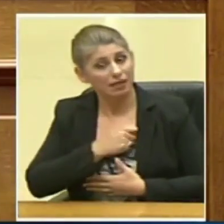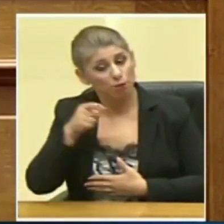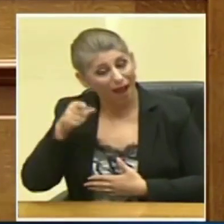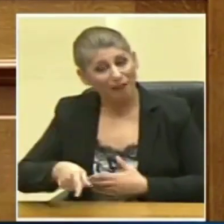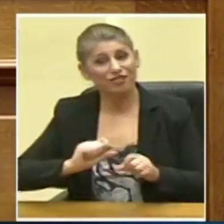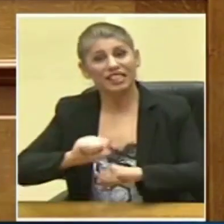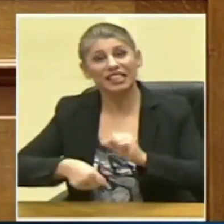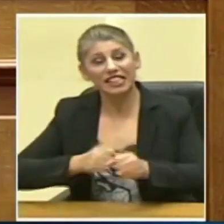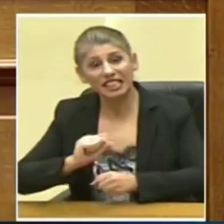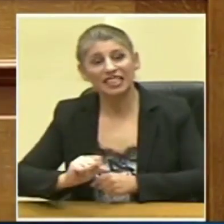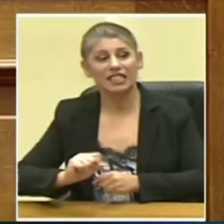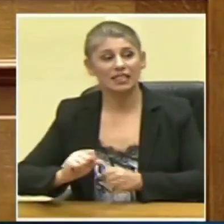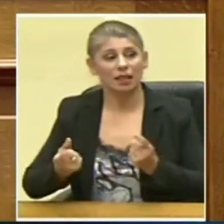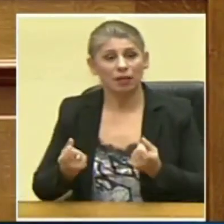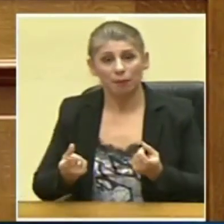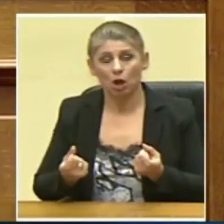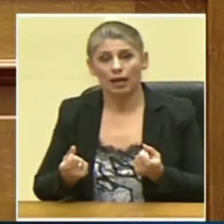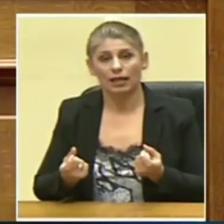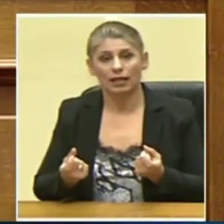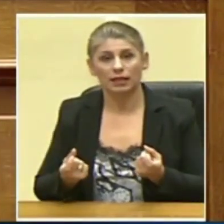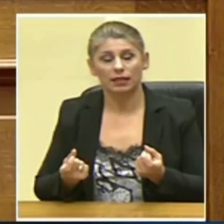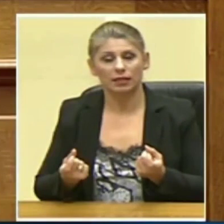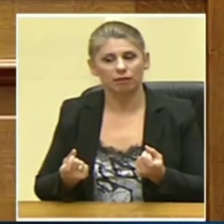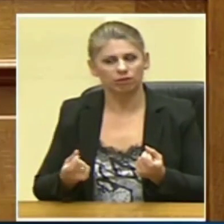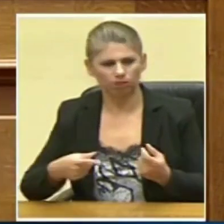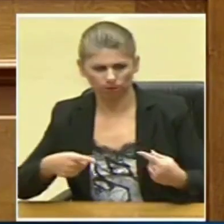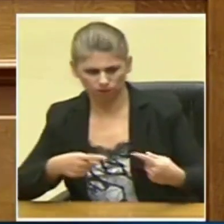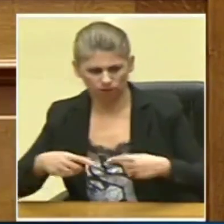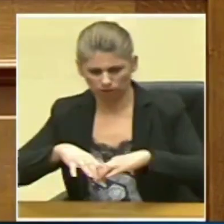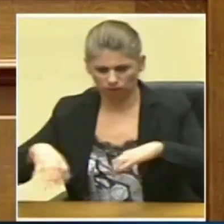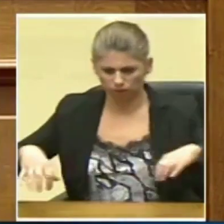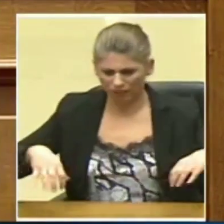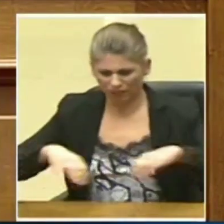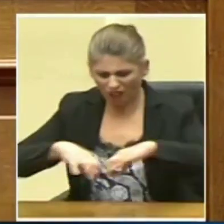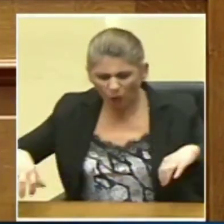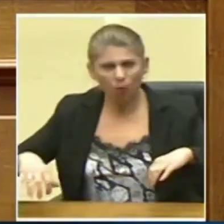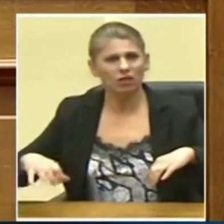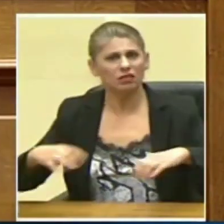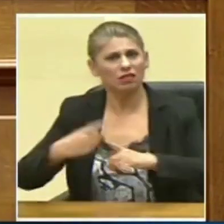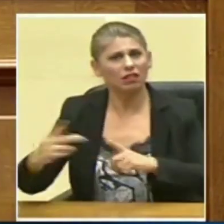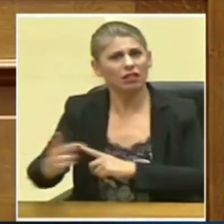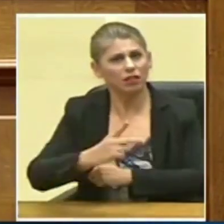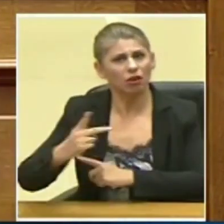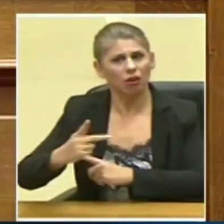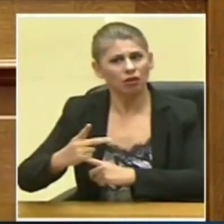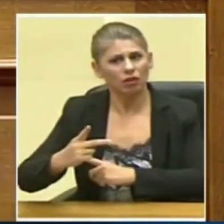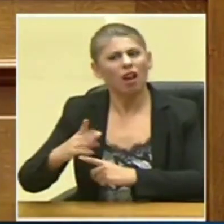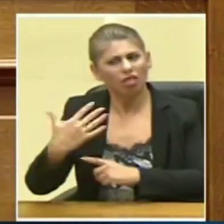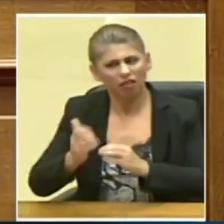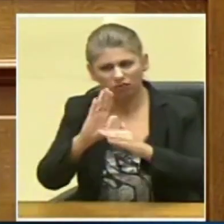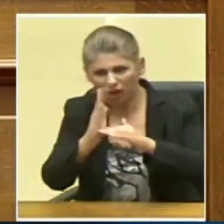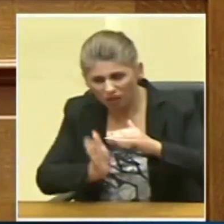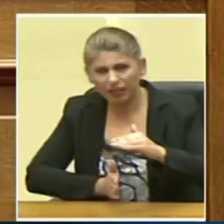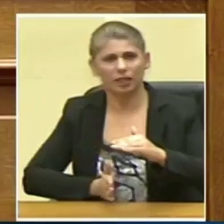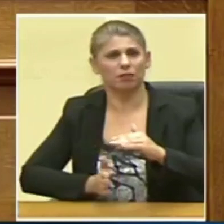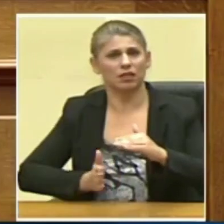είδους κίνηση θα προκαλέσει διχασμό στην ελληνική κοινωνία και θα υπάρξει και ρήγμα